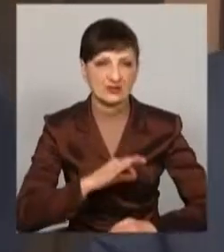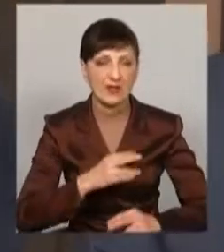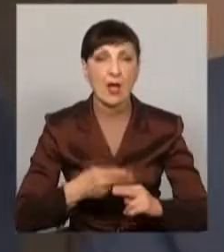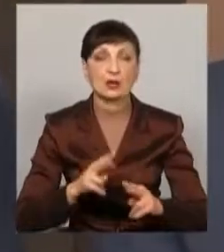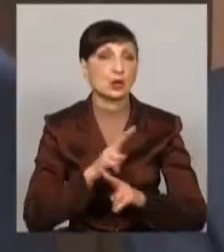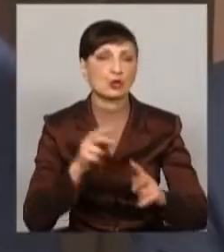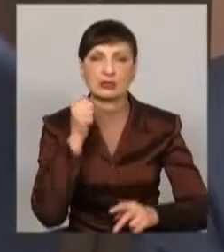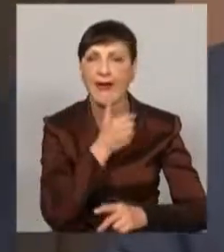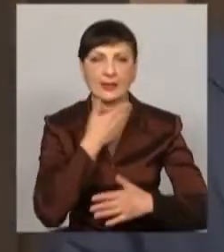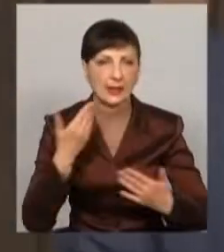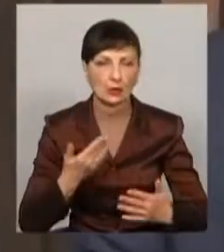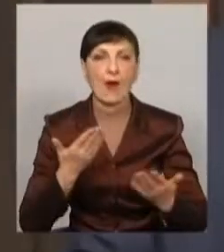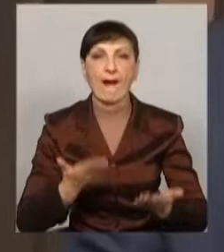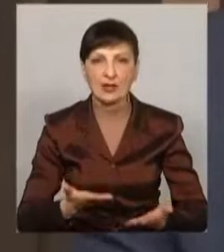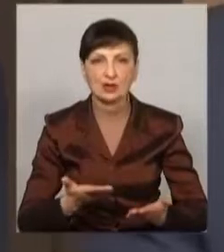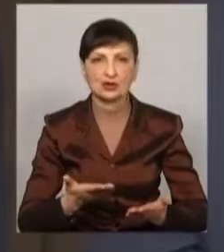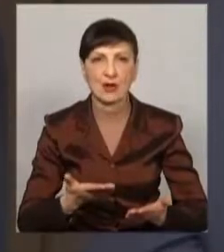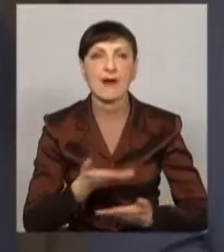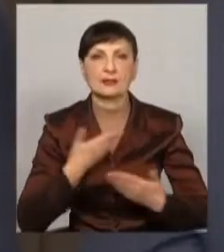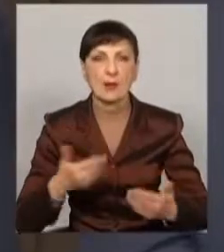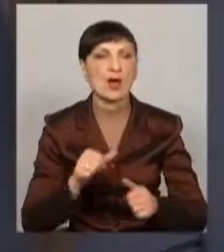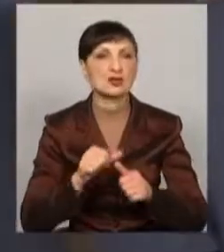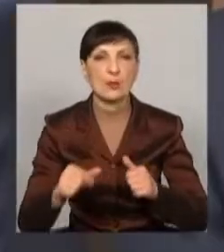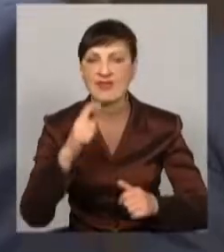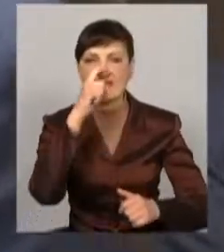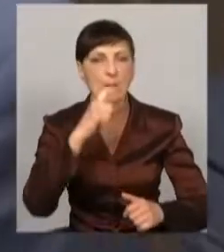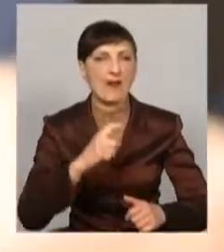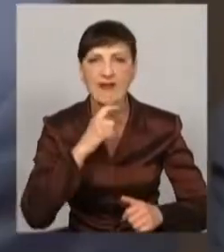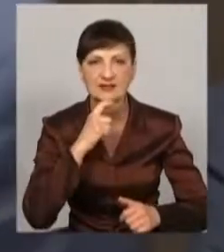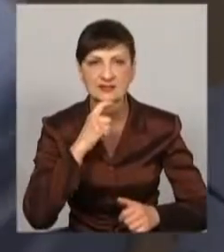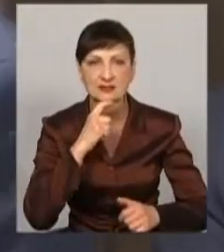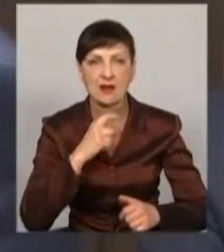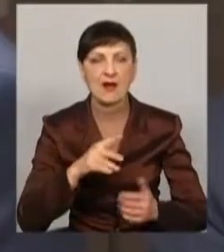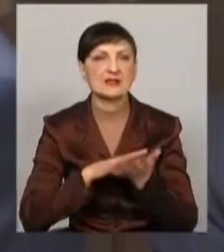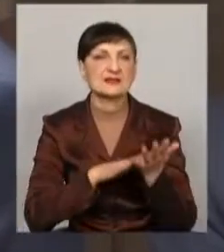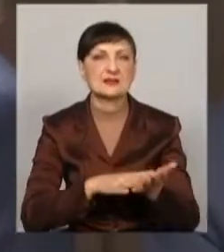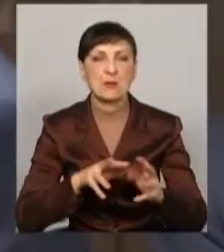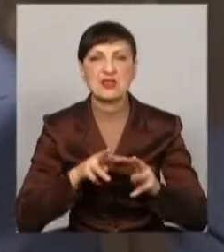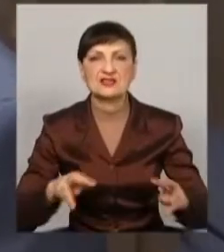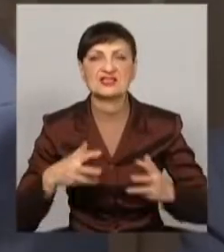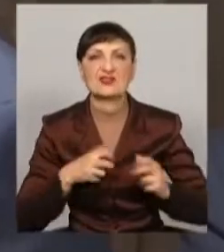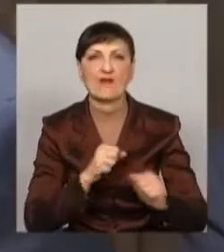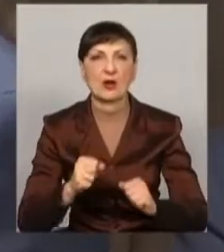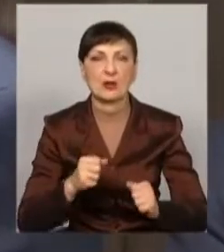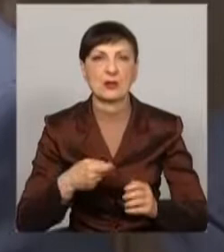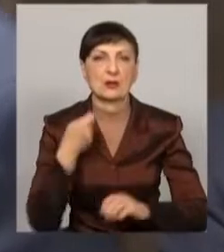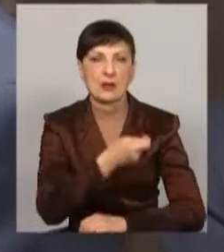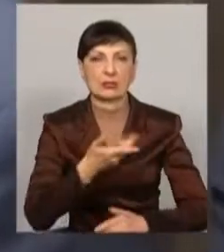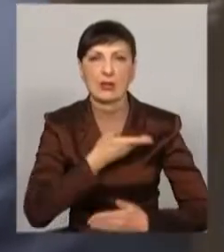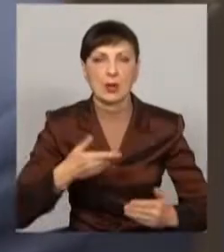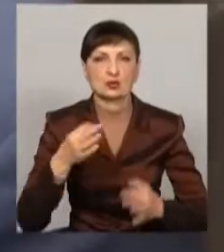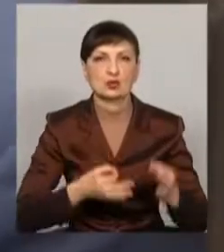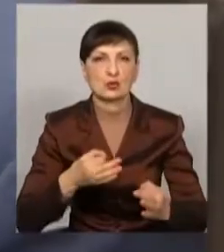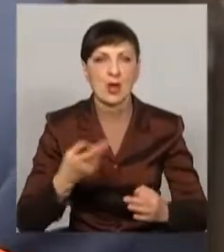не скрывает. Поэтому, конечно же, нам абсолютно непонятен иск Министерства здравоохранения, почему мы с Абишевым